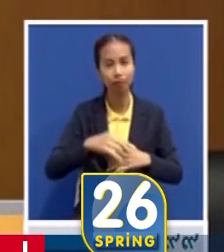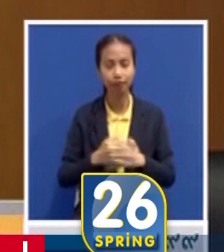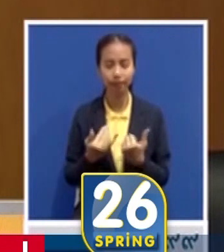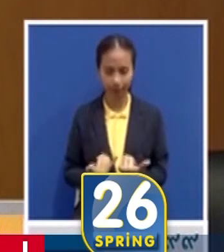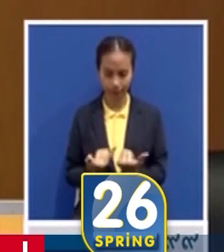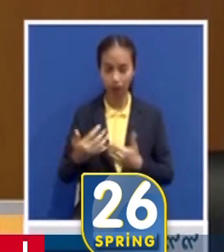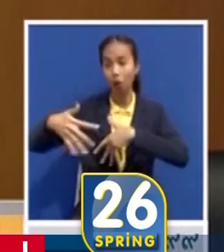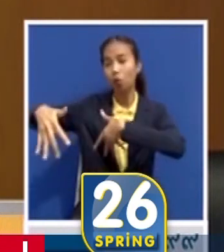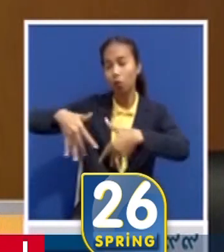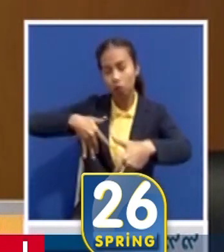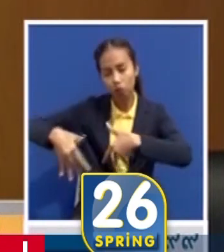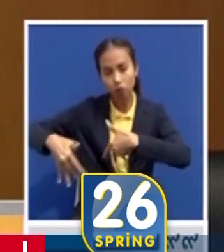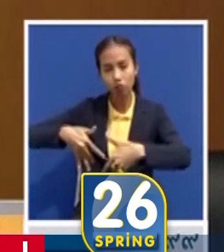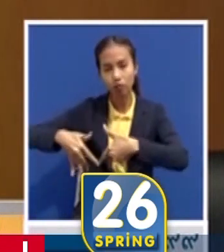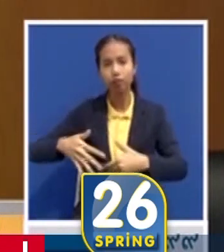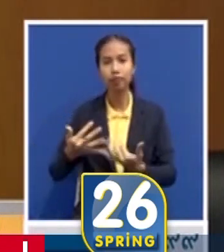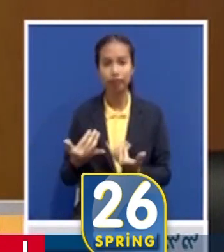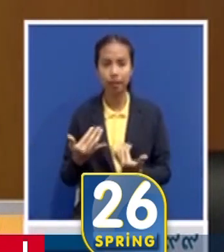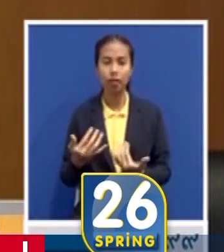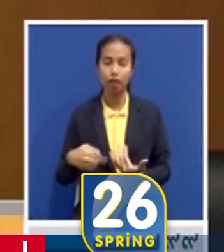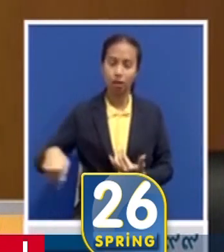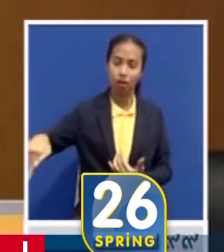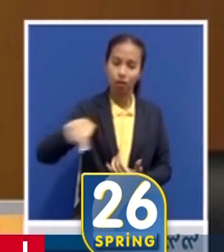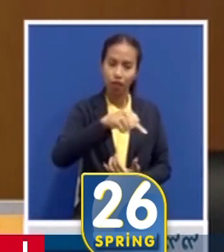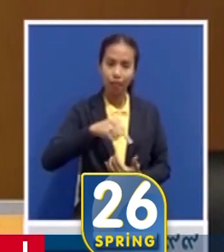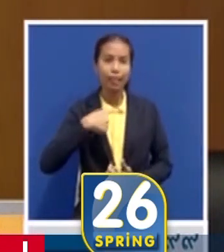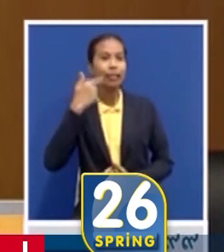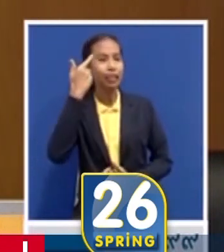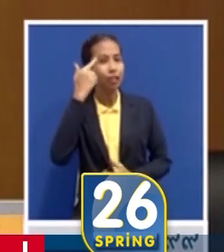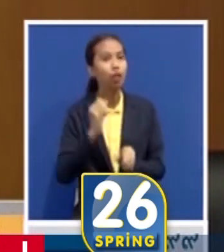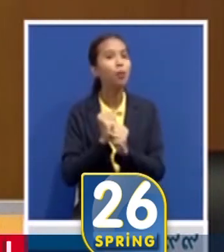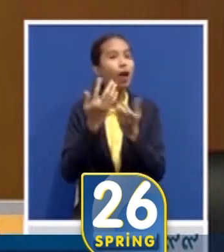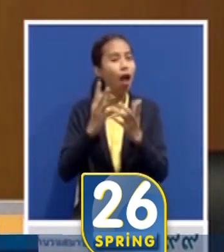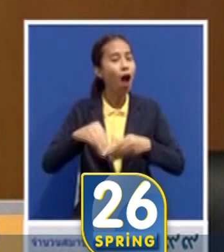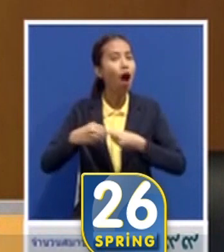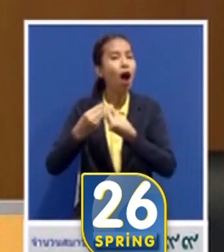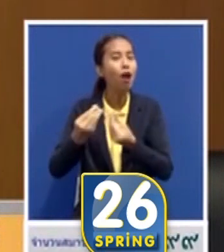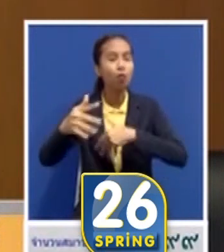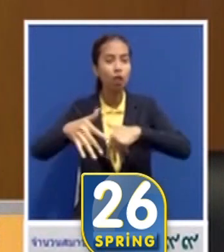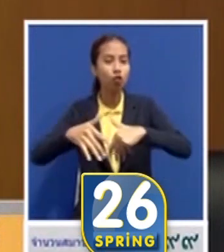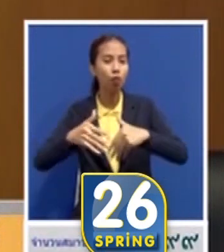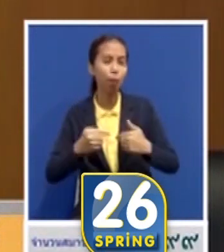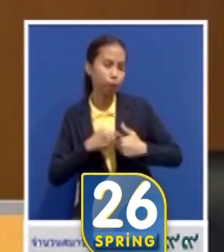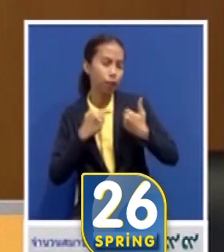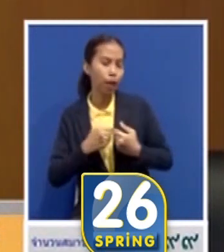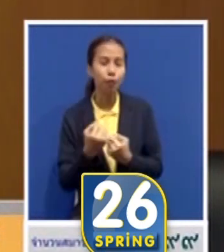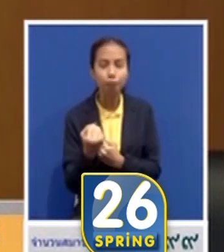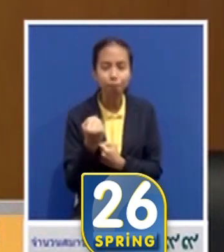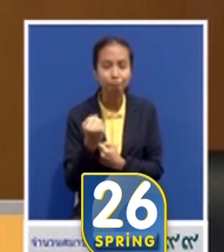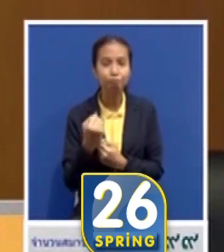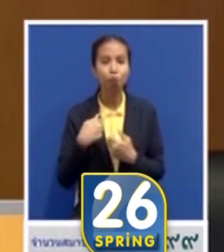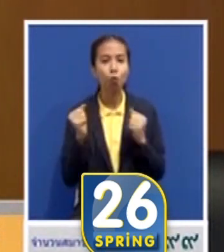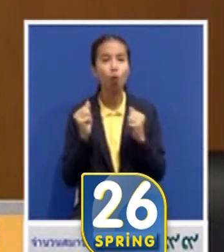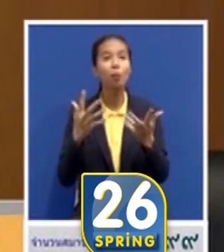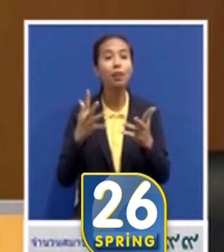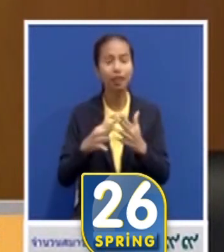ประชาชนที่ท่านบอกว่าจะให้ความอย่างไรที่จะไม่ต้องจะมีความอุ่นใจนั้นขอเรียนว่าตำ